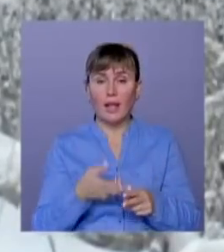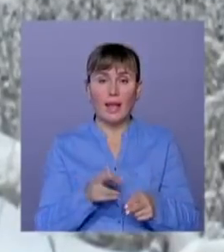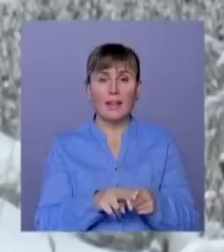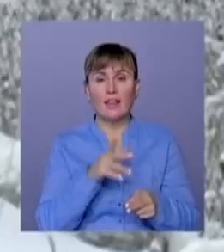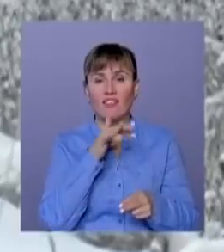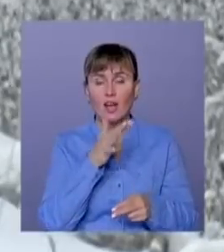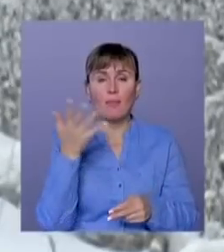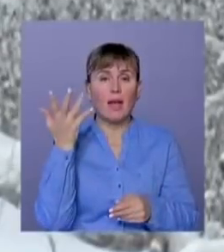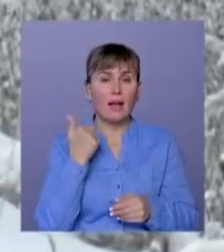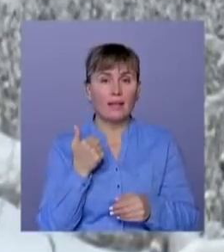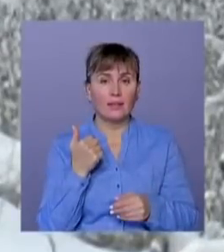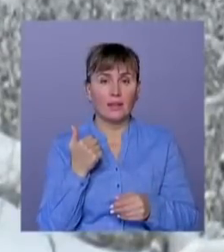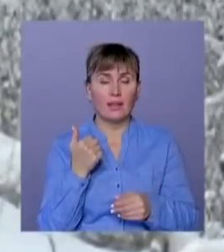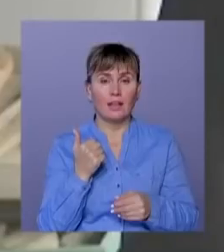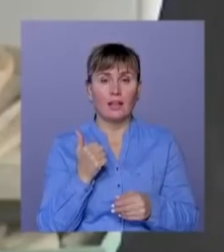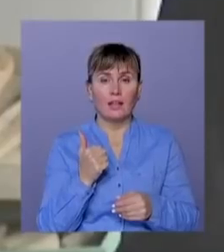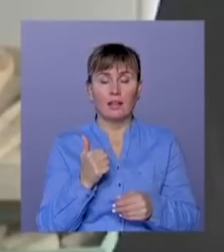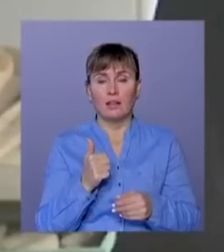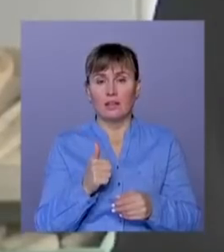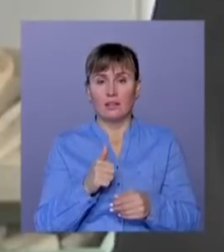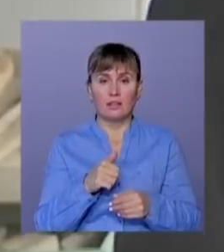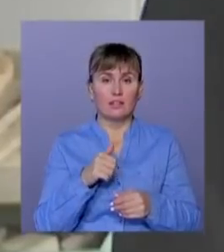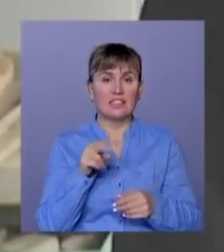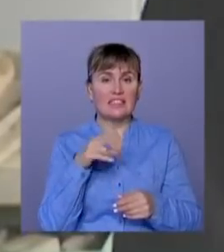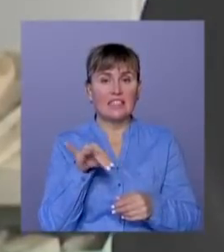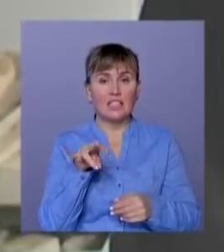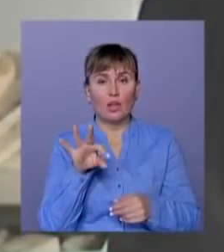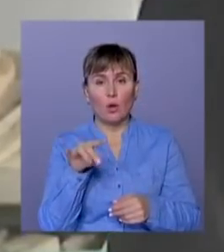время, когда господствовали динозавры,